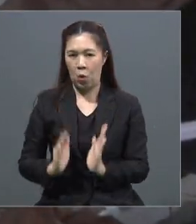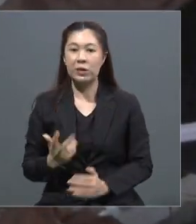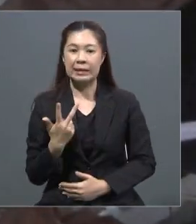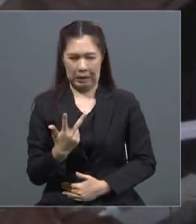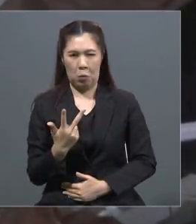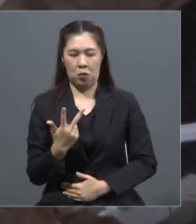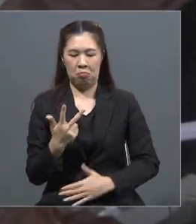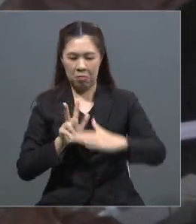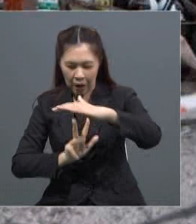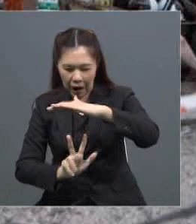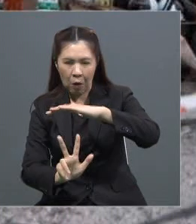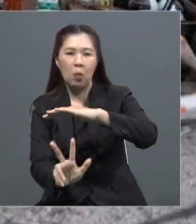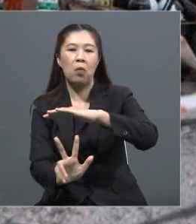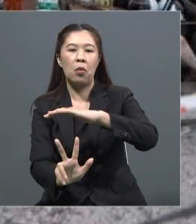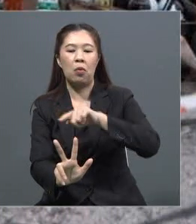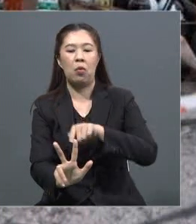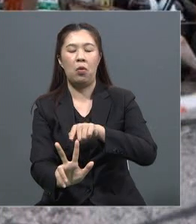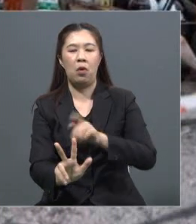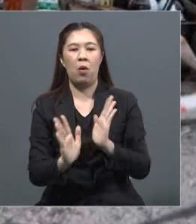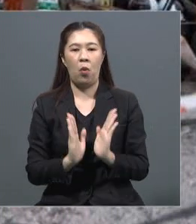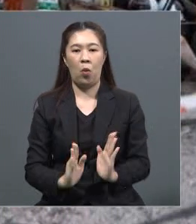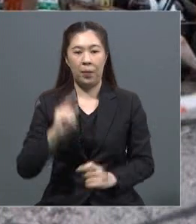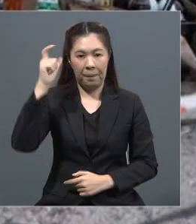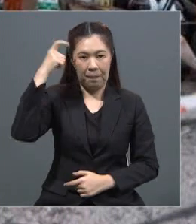ด้วยกันนะครับโดยเป็นแรงงานชาว